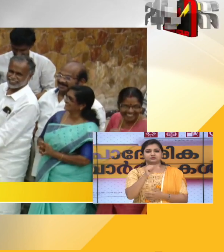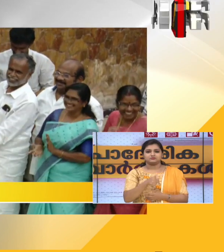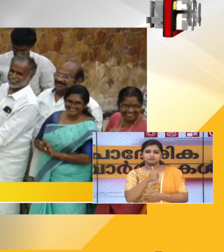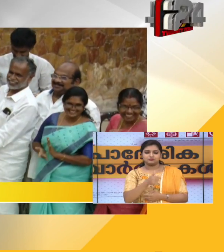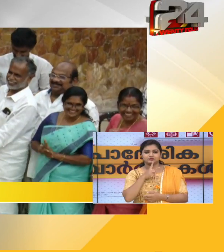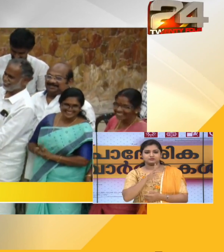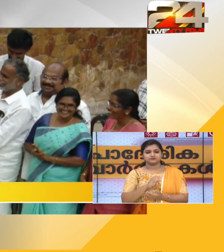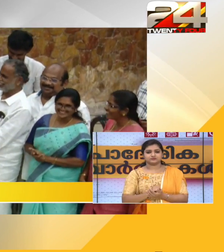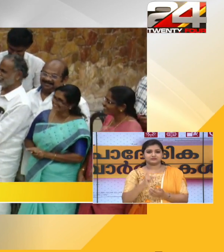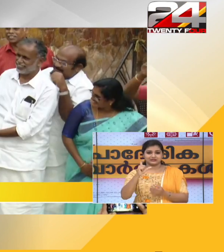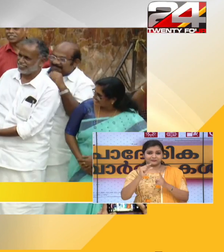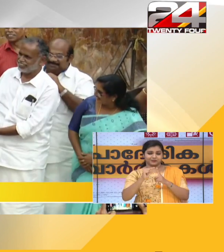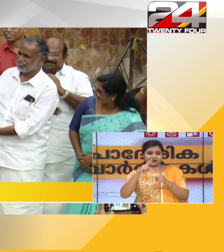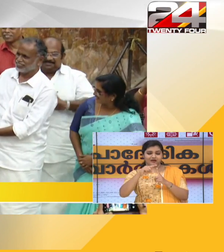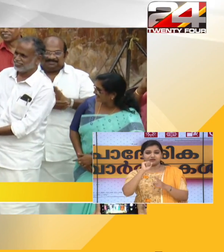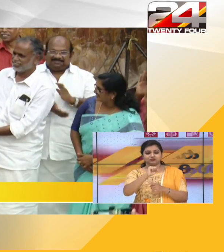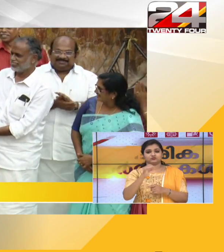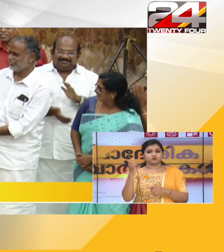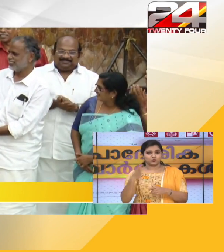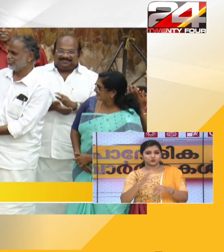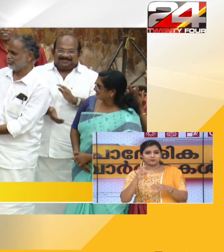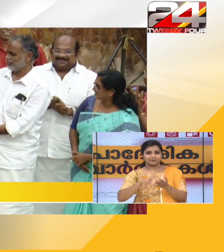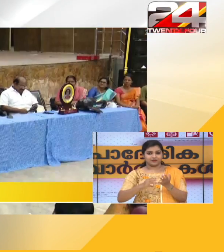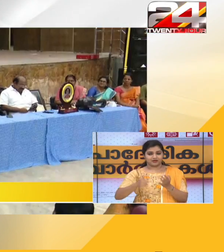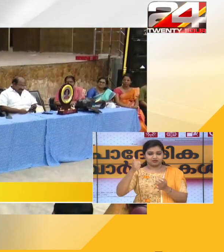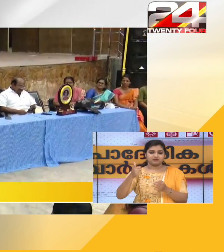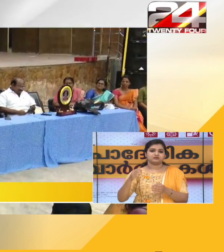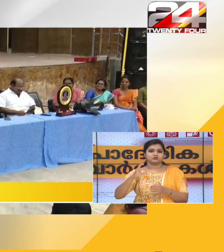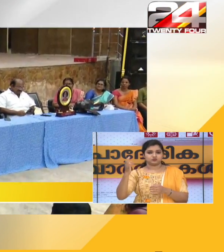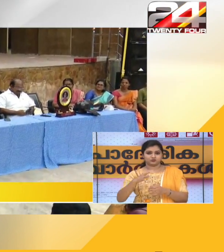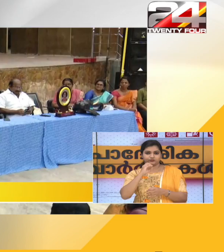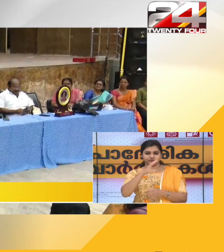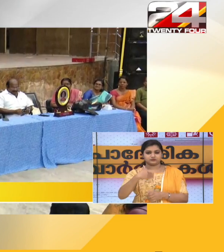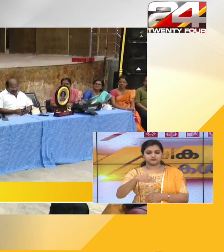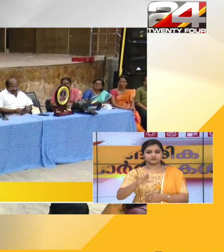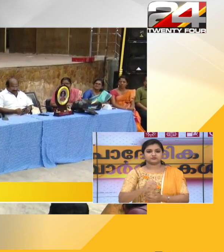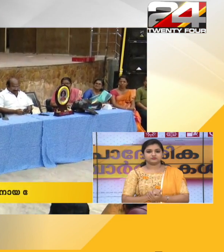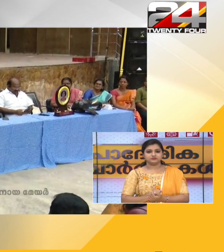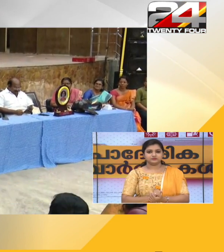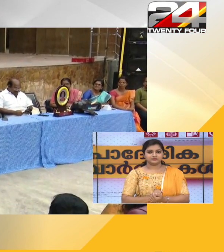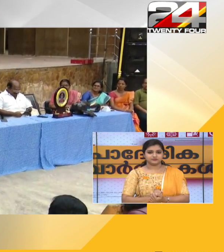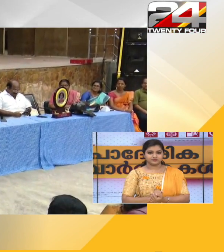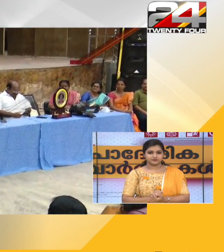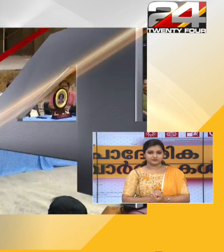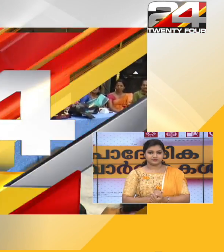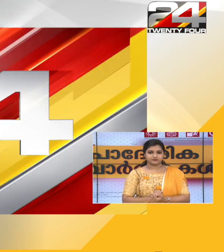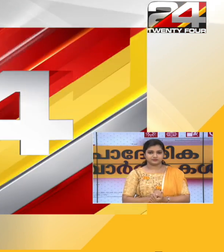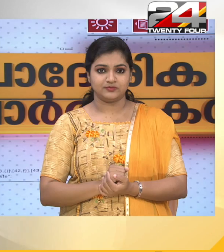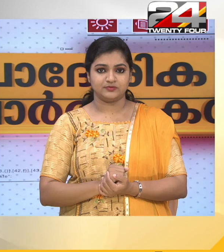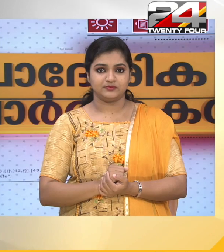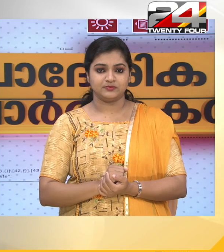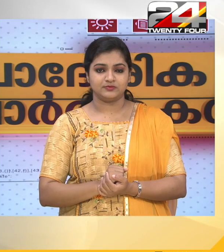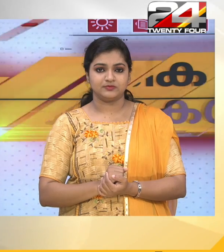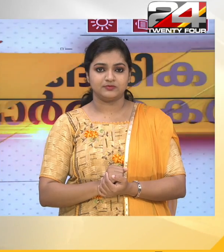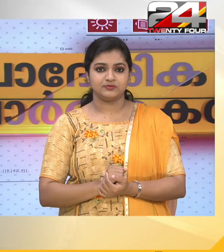പുതിയ മേയറെ ഉടൻ പ്രഖ്യാപിക്കും. നിലവിൽ CPI വഹിച്ചുകൊണ്ടിരുന്ന ഡെപ്യൂട്ടി മേയർ സ്ഥാനം CPM ഏറ്റെടുക്കും. സലിം മാലിക്, 24 കൊല്ലം.